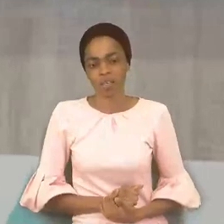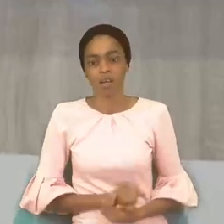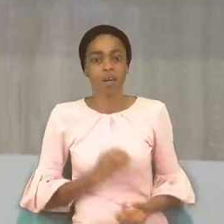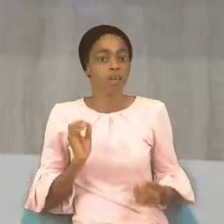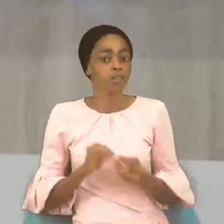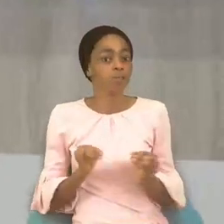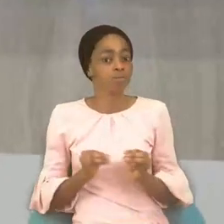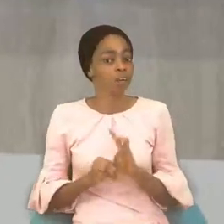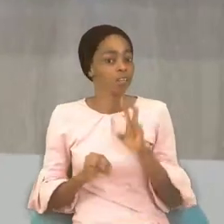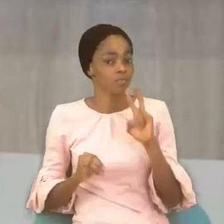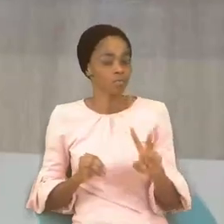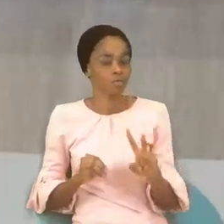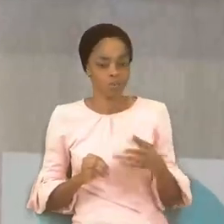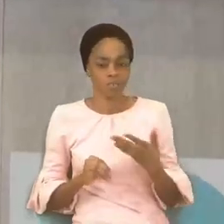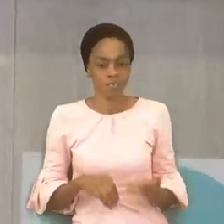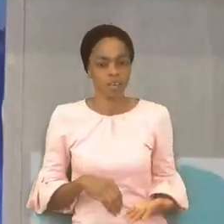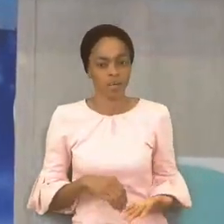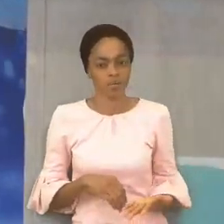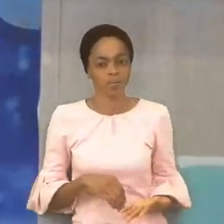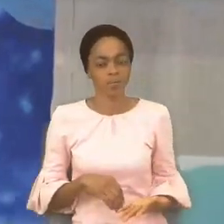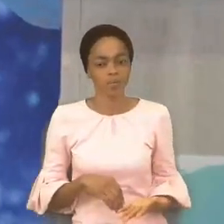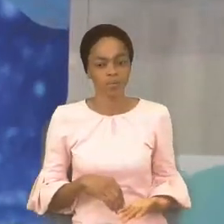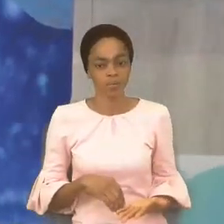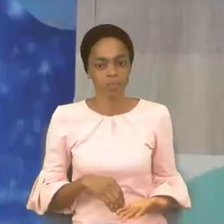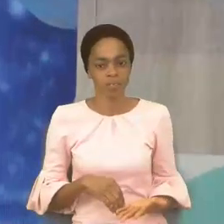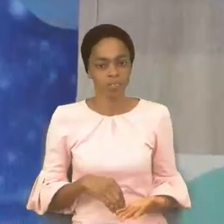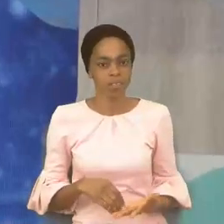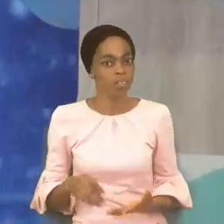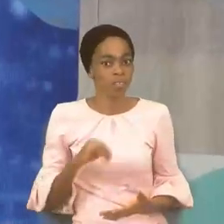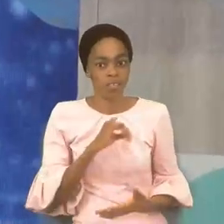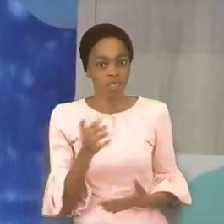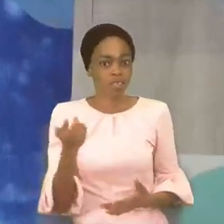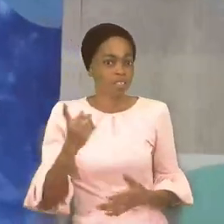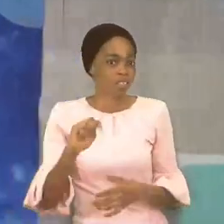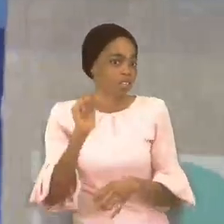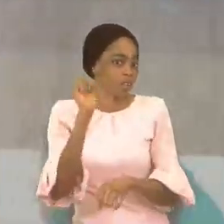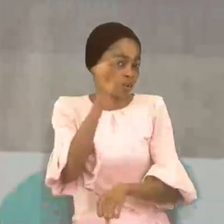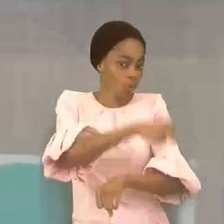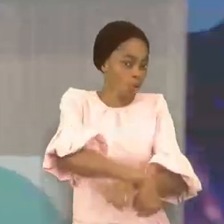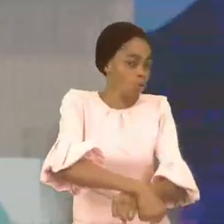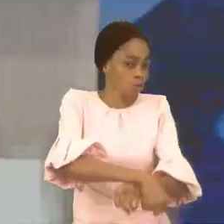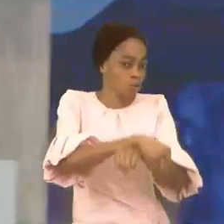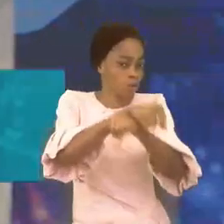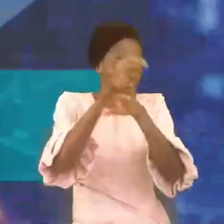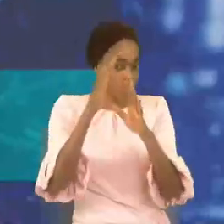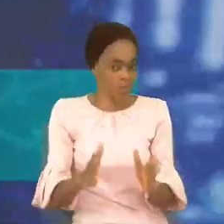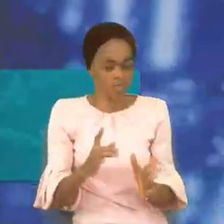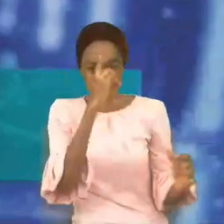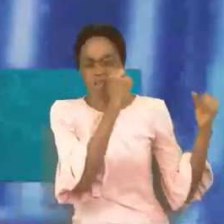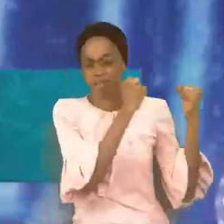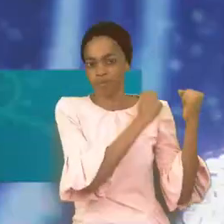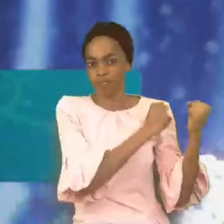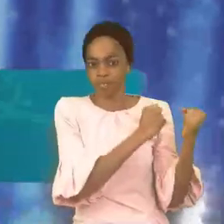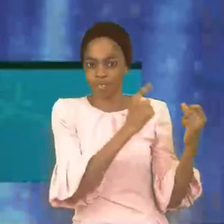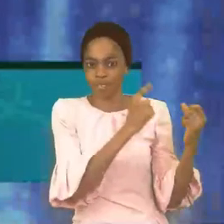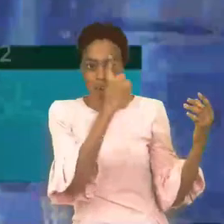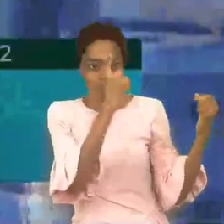Deuxième élément maintenant, la foi conquérante qui n'est pas lâche, la foi